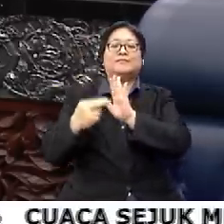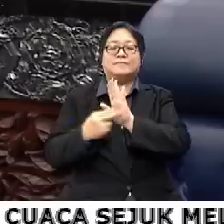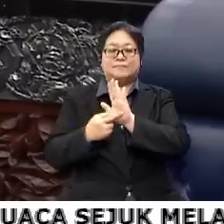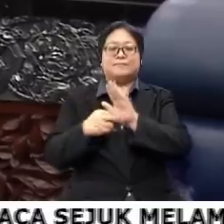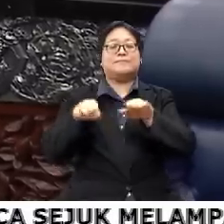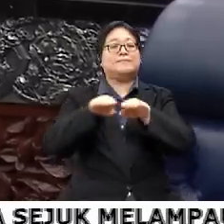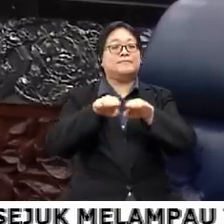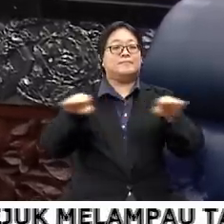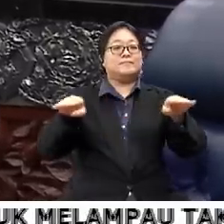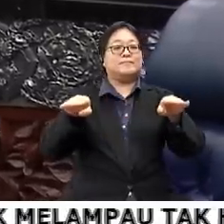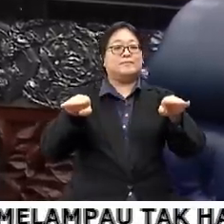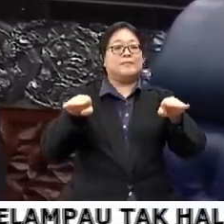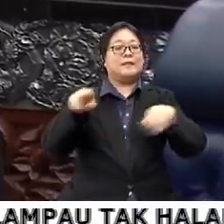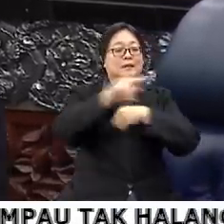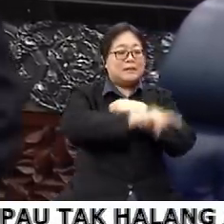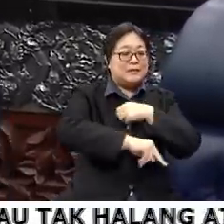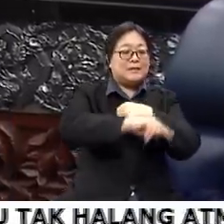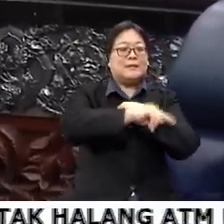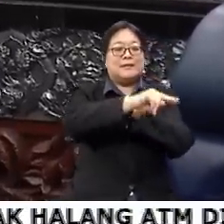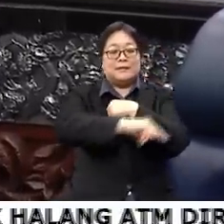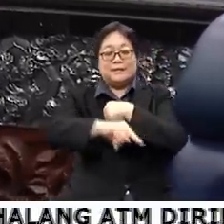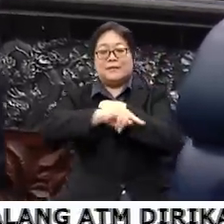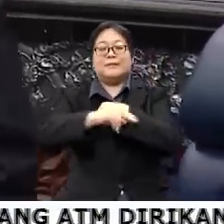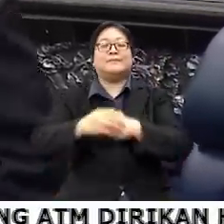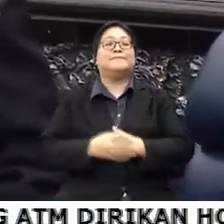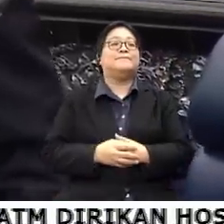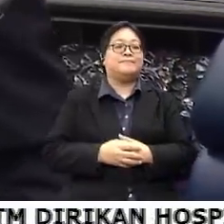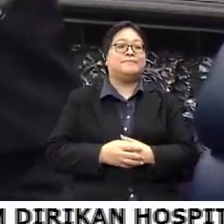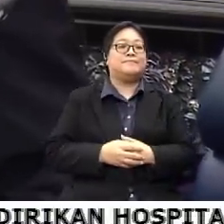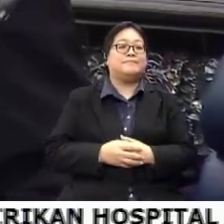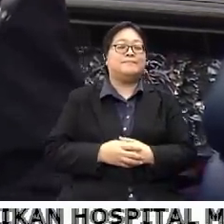di peringkat wilayah dan negeri-negeri yang ada. Dan setelah